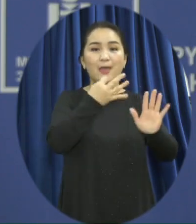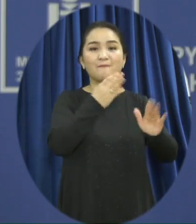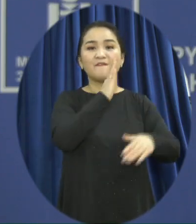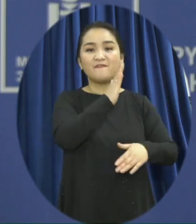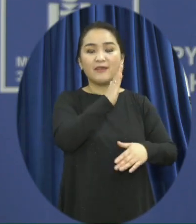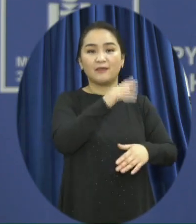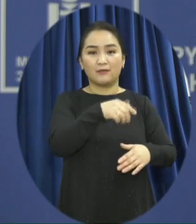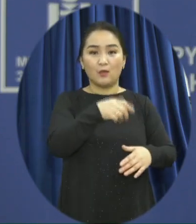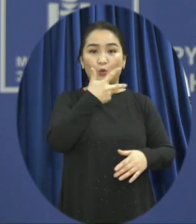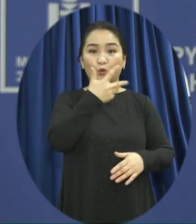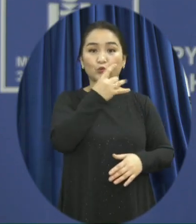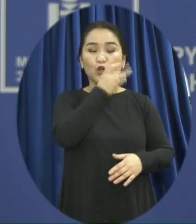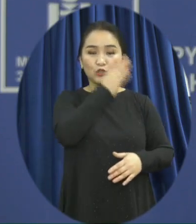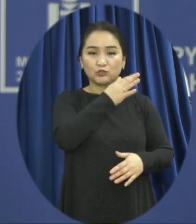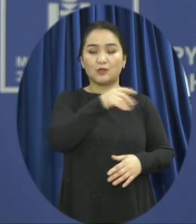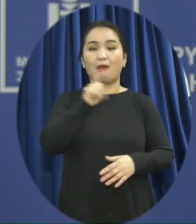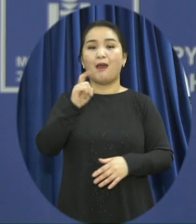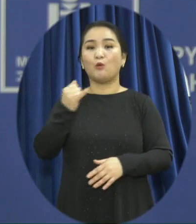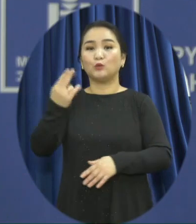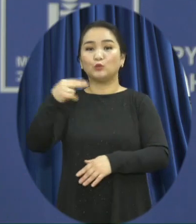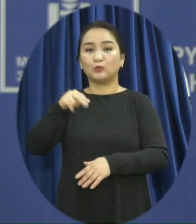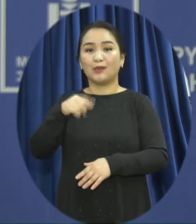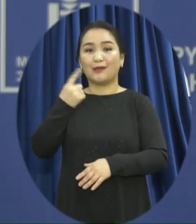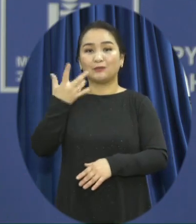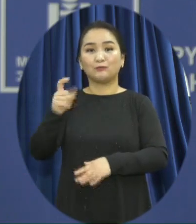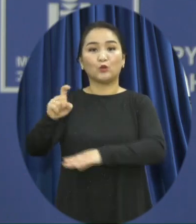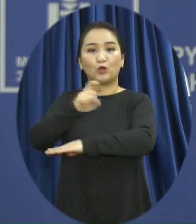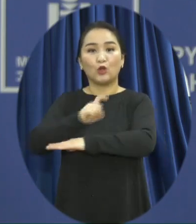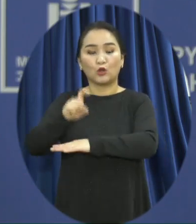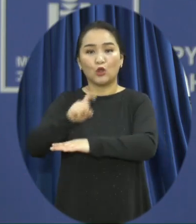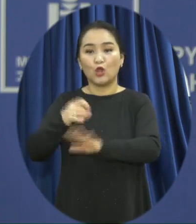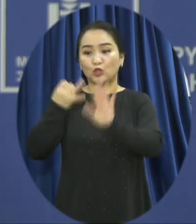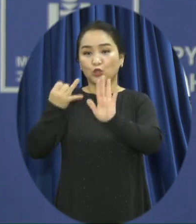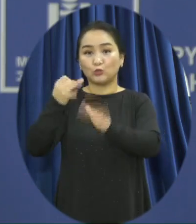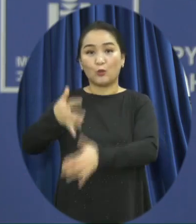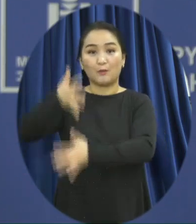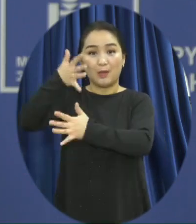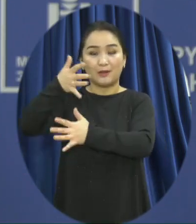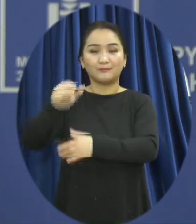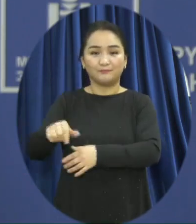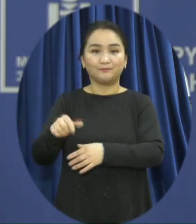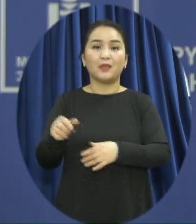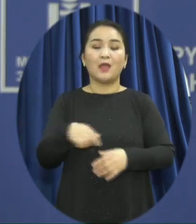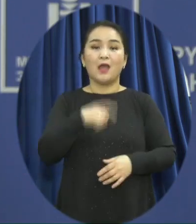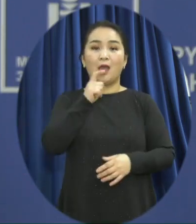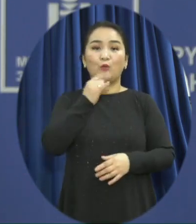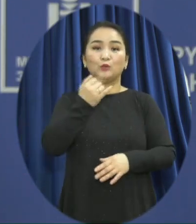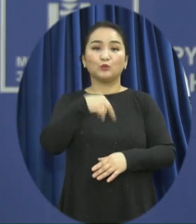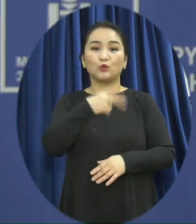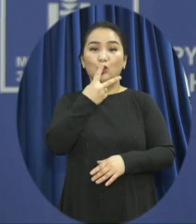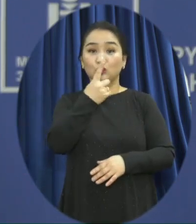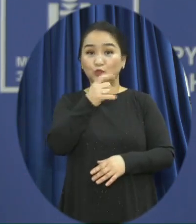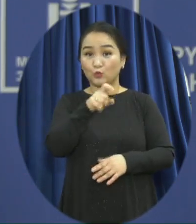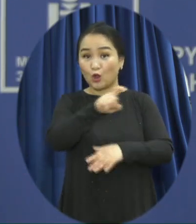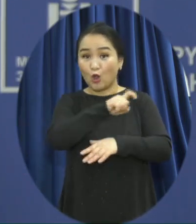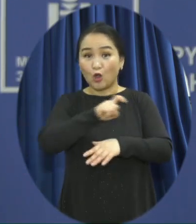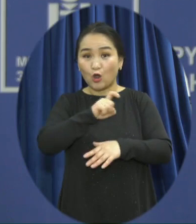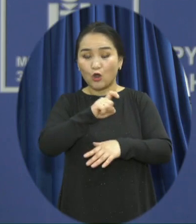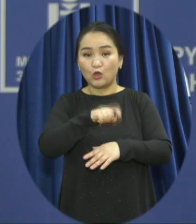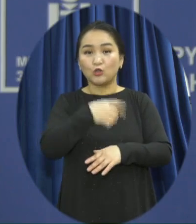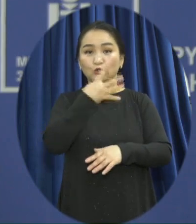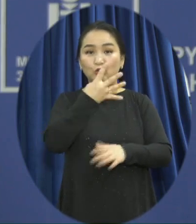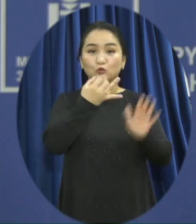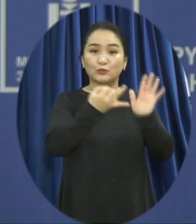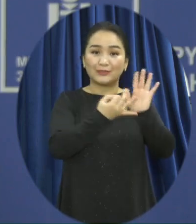орцыг, Хаан уул дүүргийн 15-р хороо Арафат харшийн 7-р байрны 1-р орцыг, хаанул дүргийн 21-р хороо